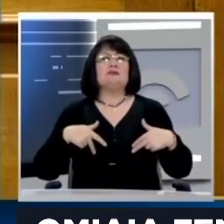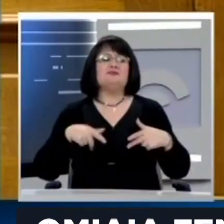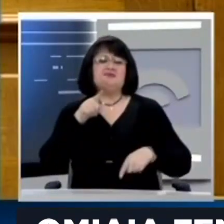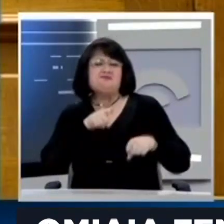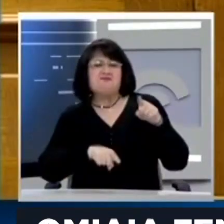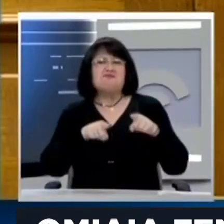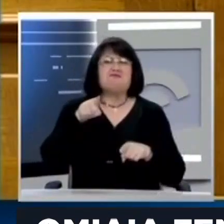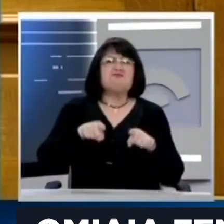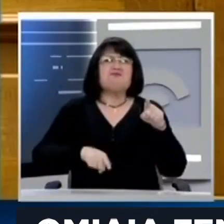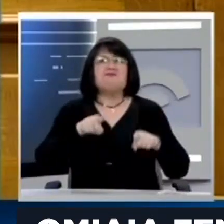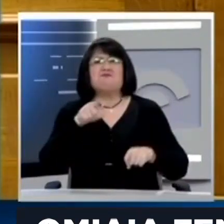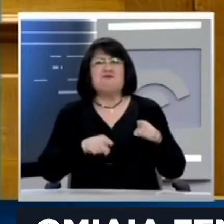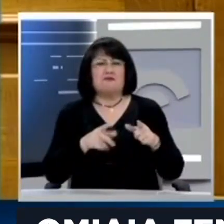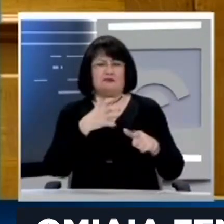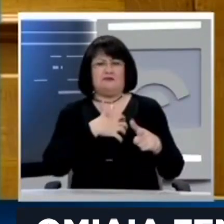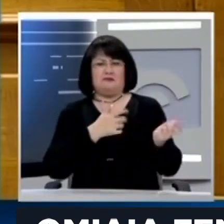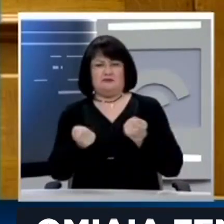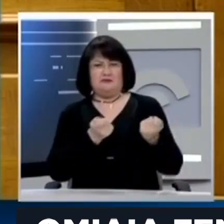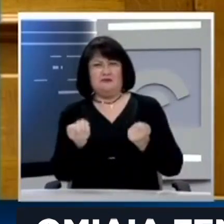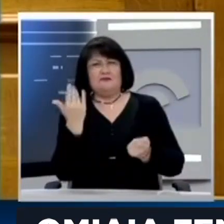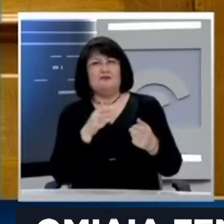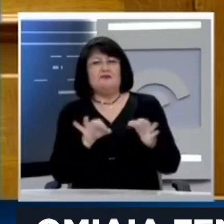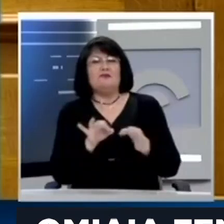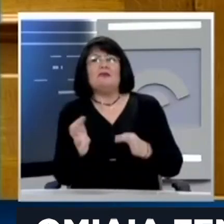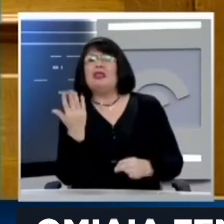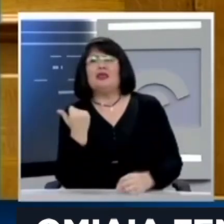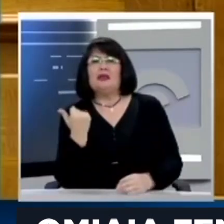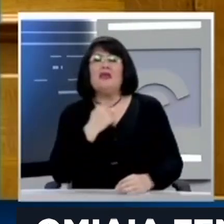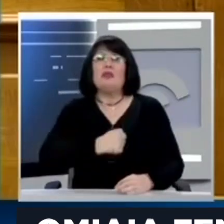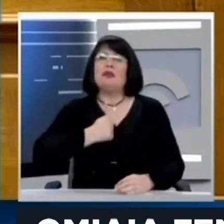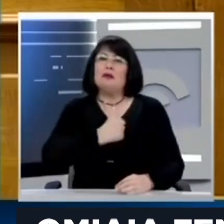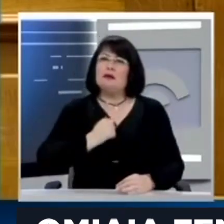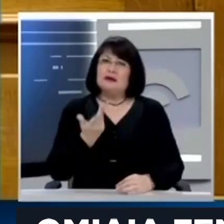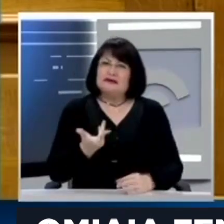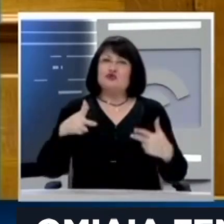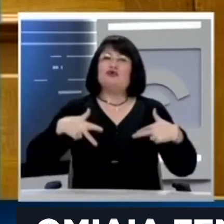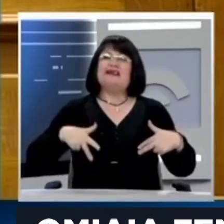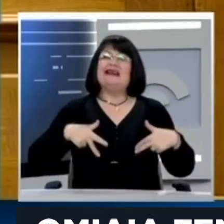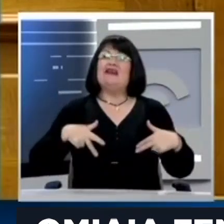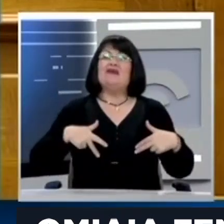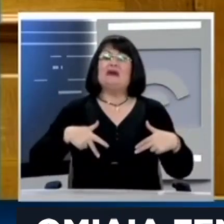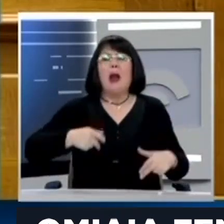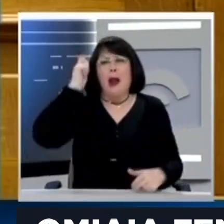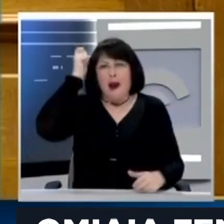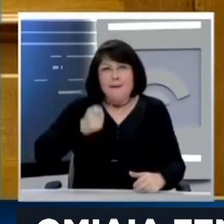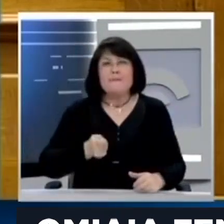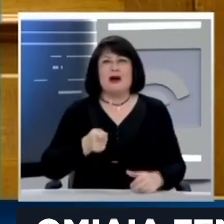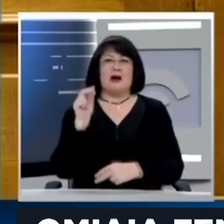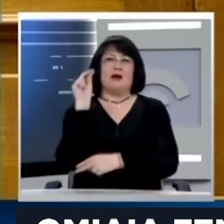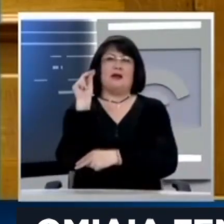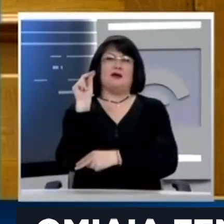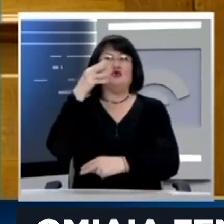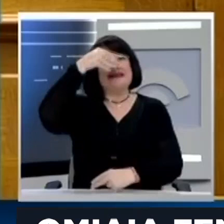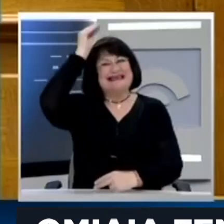σπασμωδικά, χωρίς στρατηγική και δυστυχώς εγκλωβίζεται στο πλαίσιο των απαράδεκτων δεσμεύσεων